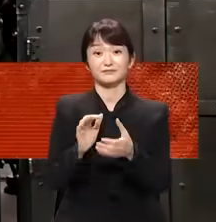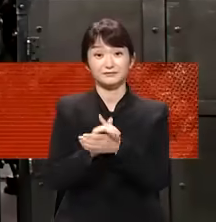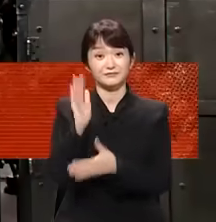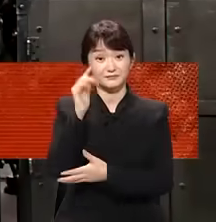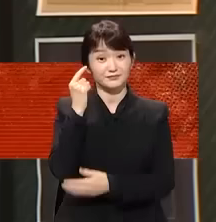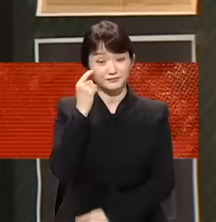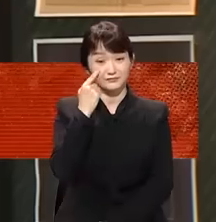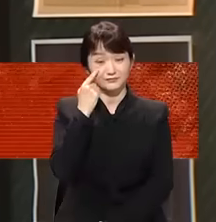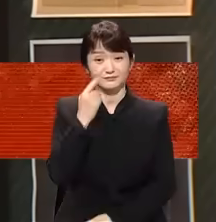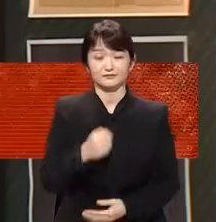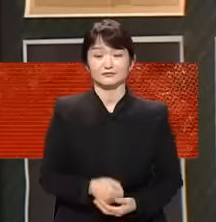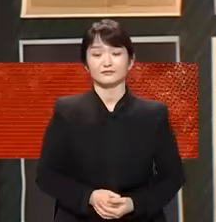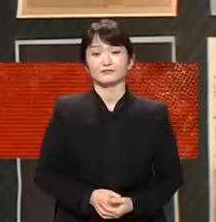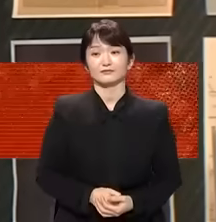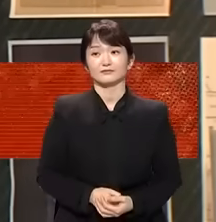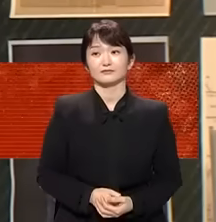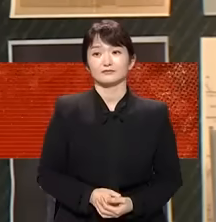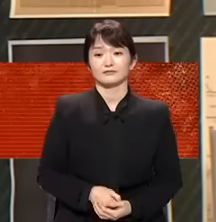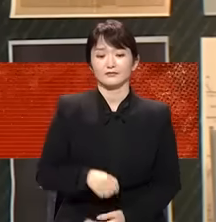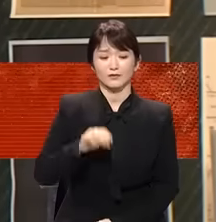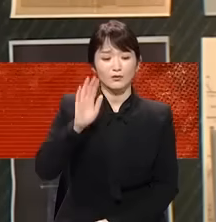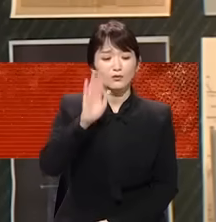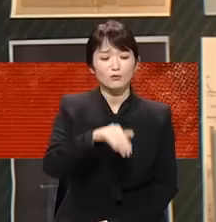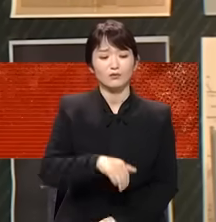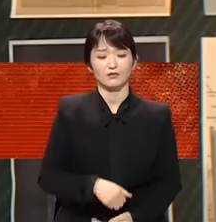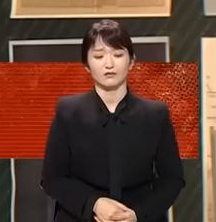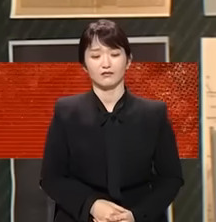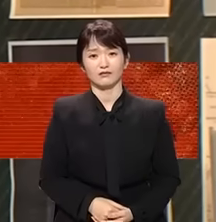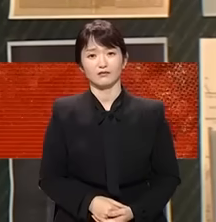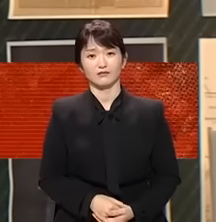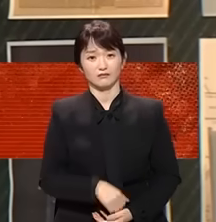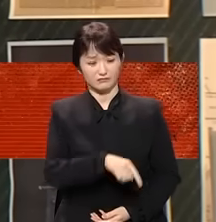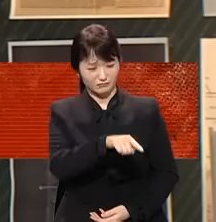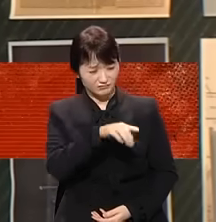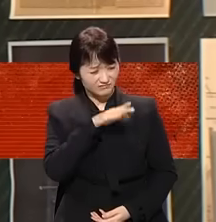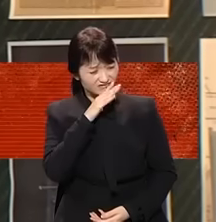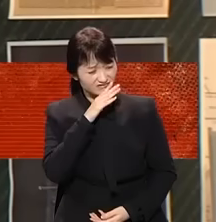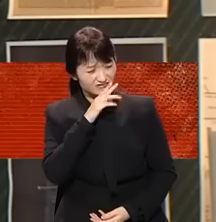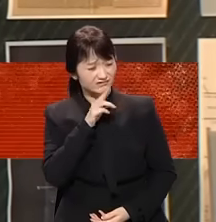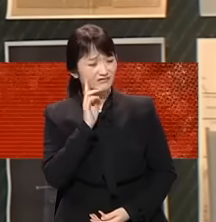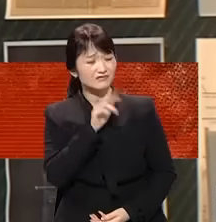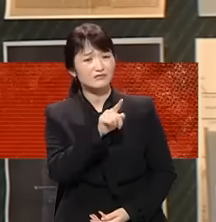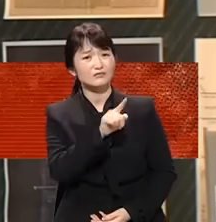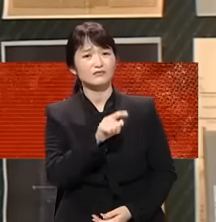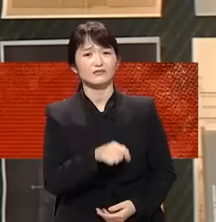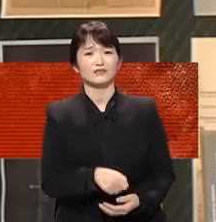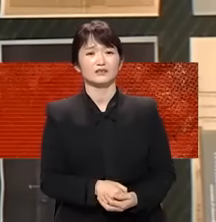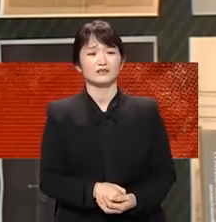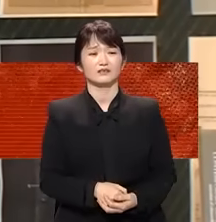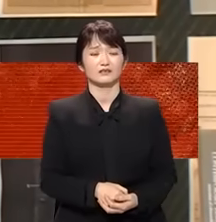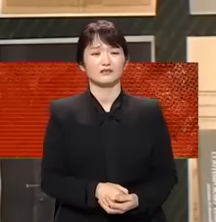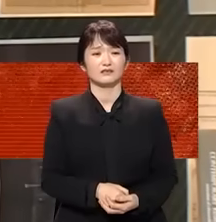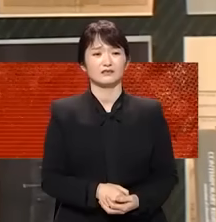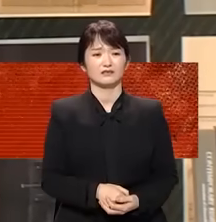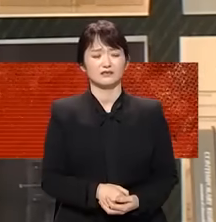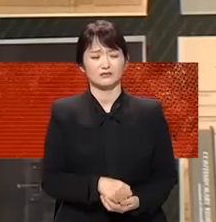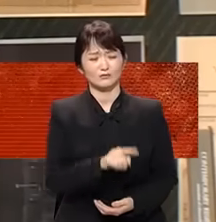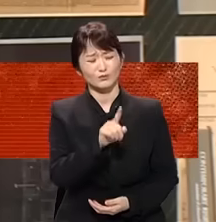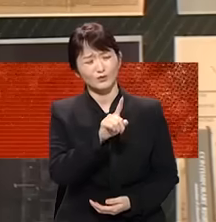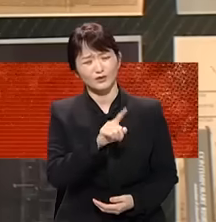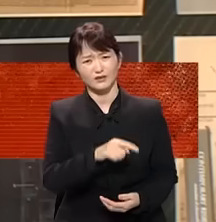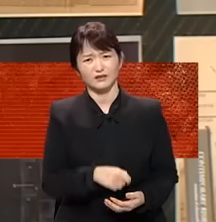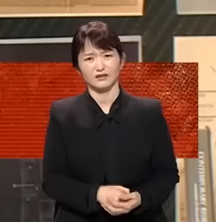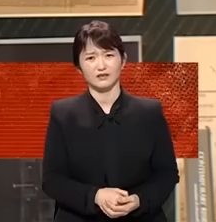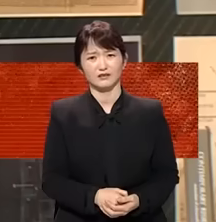들어보셔야 돼요 다음 친구입니다 어머머머 와 대박 야 너 진짜 치사하다 뭐라할까 약간 좀 어 스럽다고 그래야